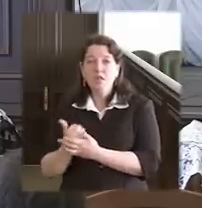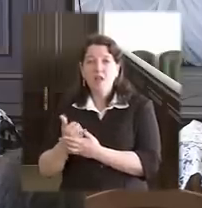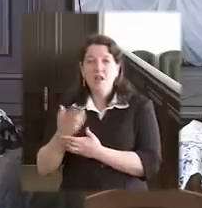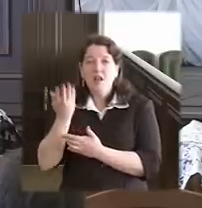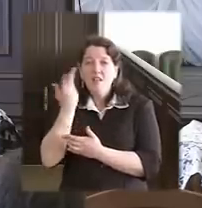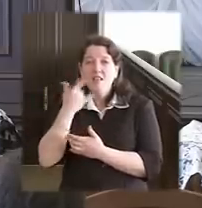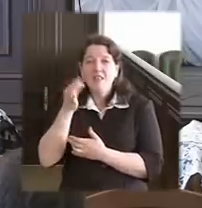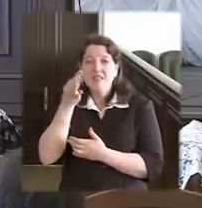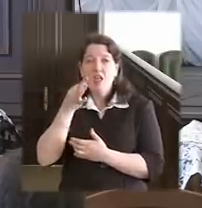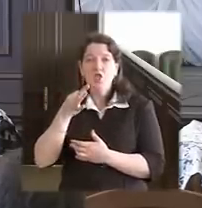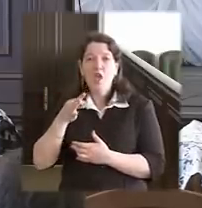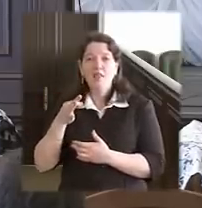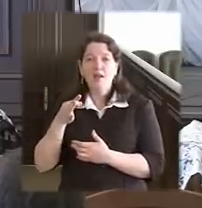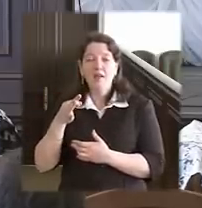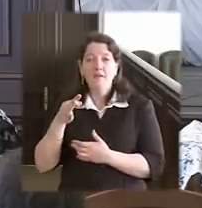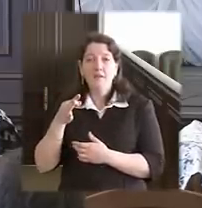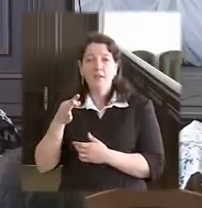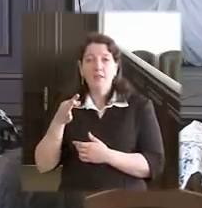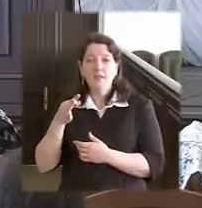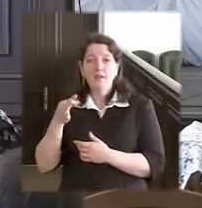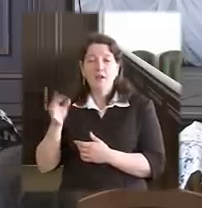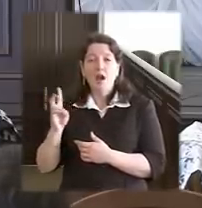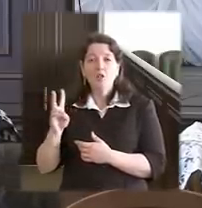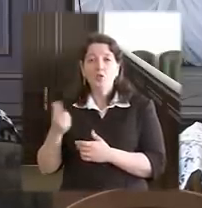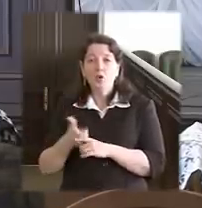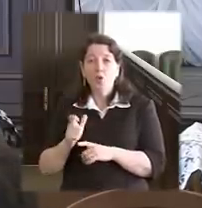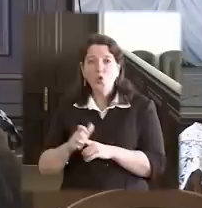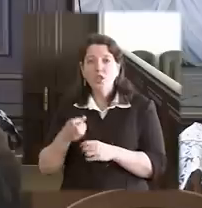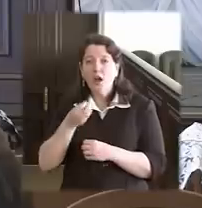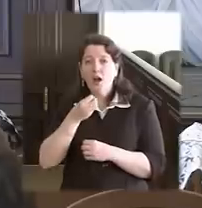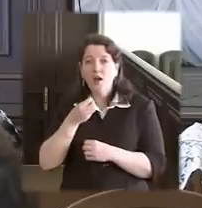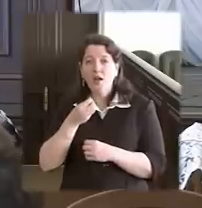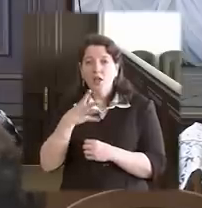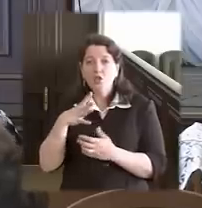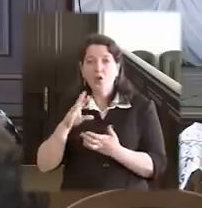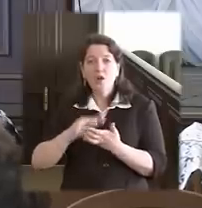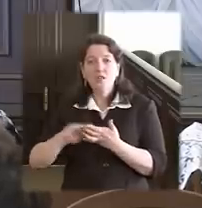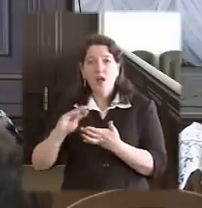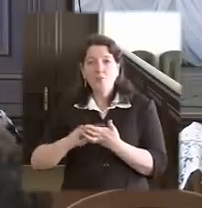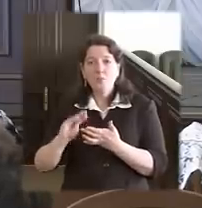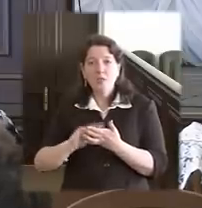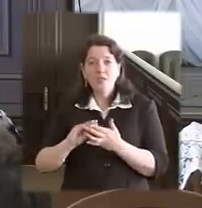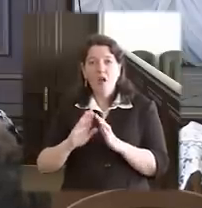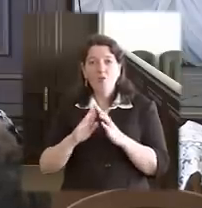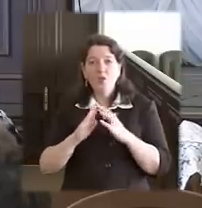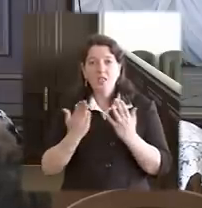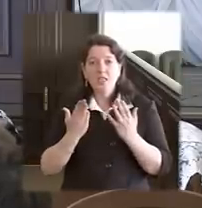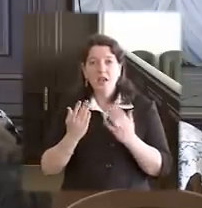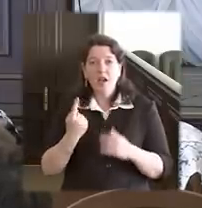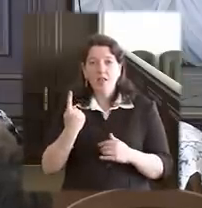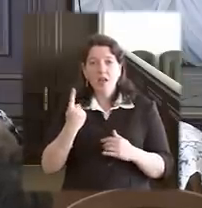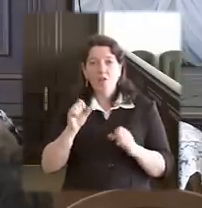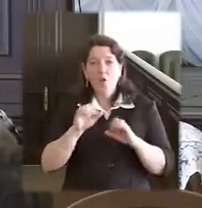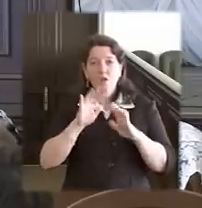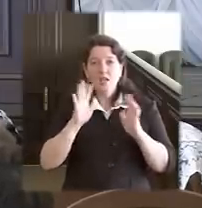к земным наслаждениям, которые очень хорошо были выражены одним святым.